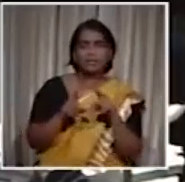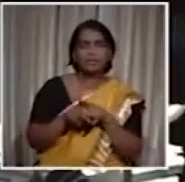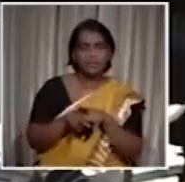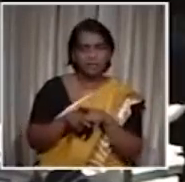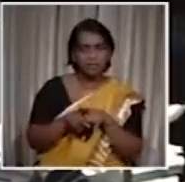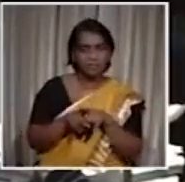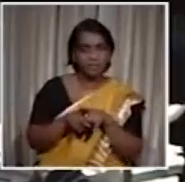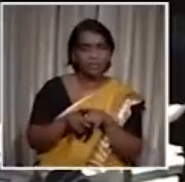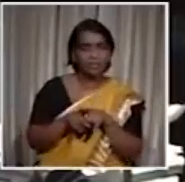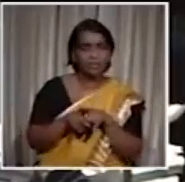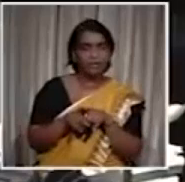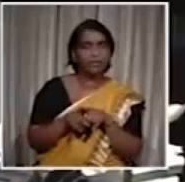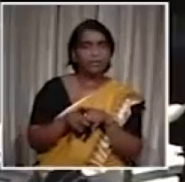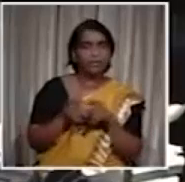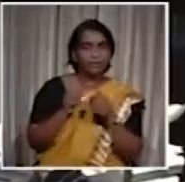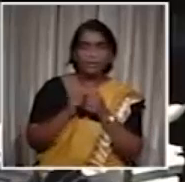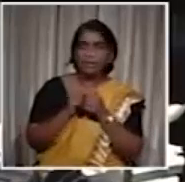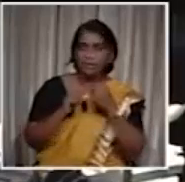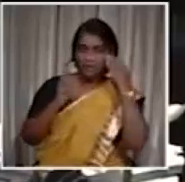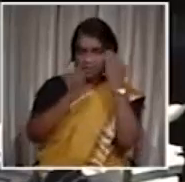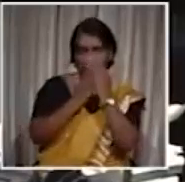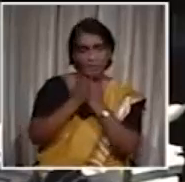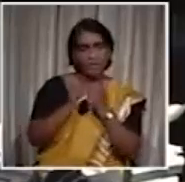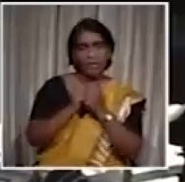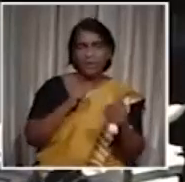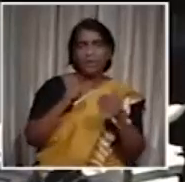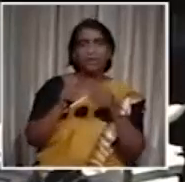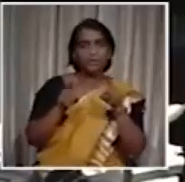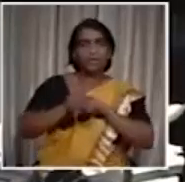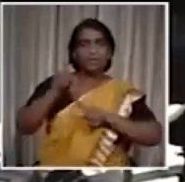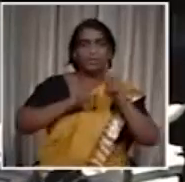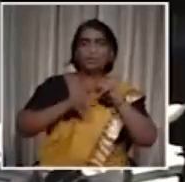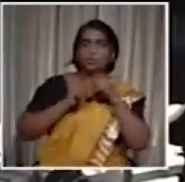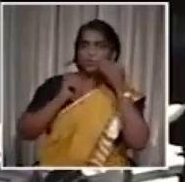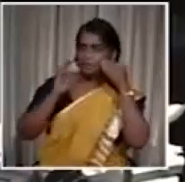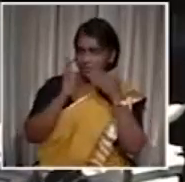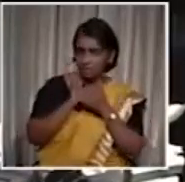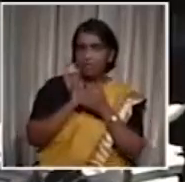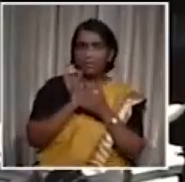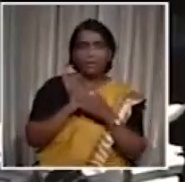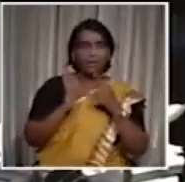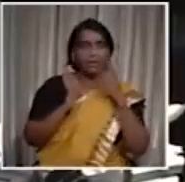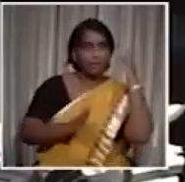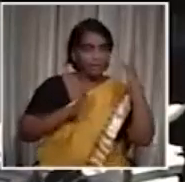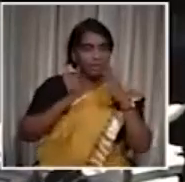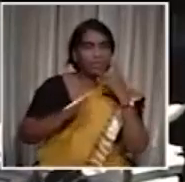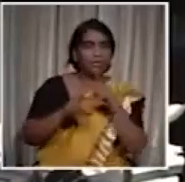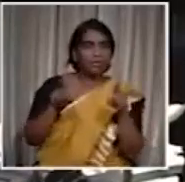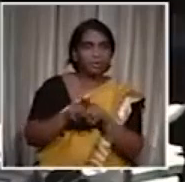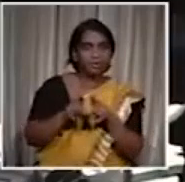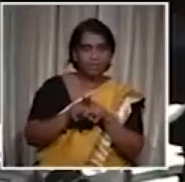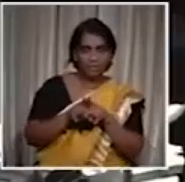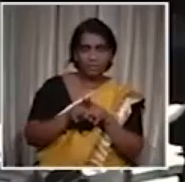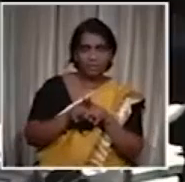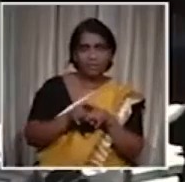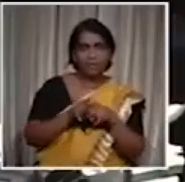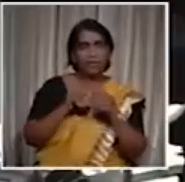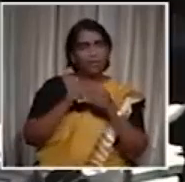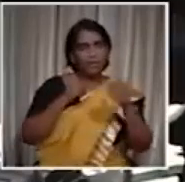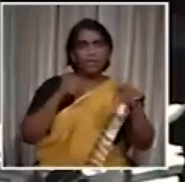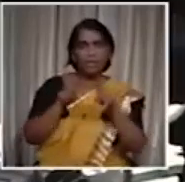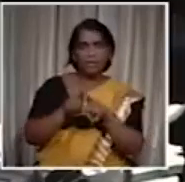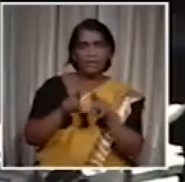නේ හරිද ඒ නිසා මේ ණය අරමුදේ විශාලම පංගුව අද ජාත්‍යන්තර සිරි බැඳුම් කර හරහා ගත්ත එක නම් ඒ ජාත්‍යන්තර